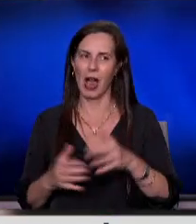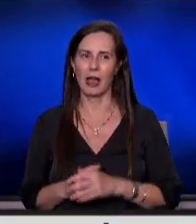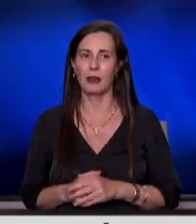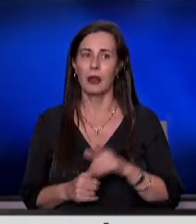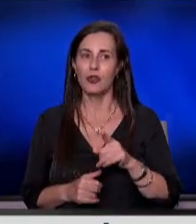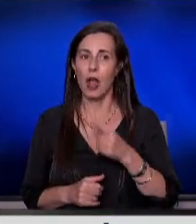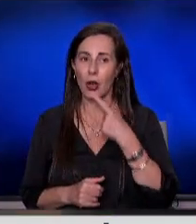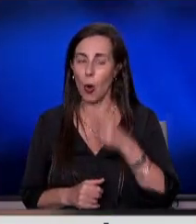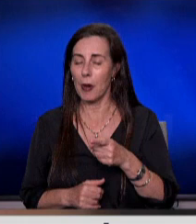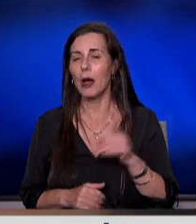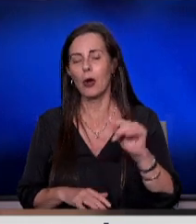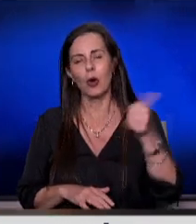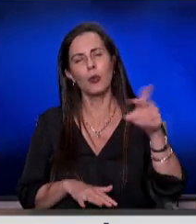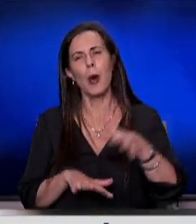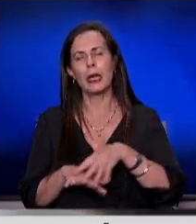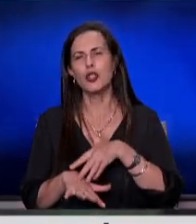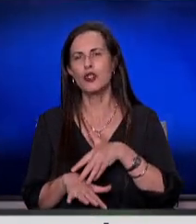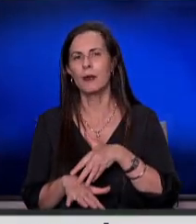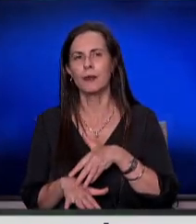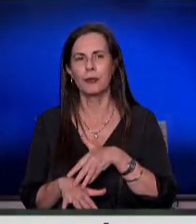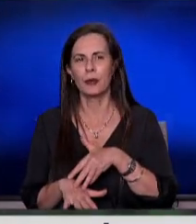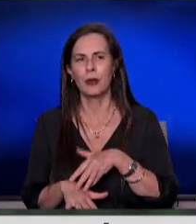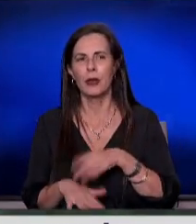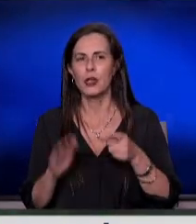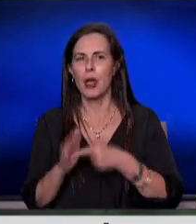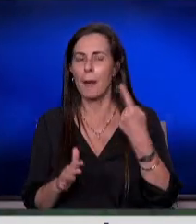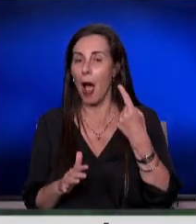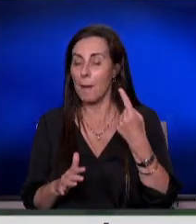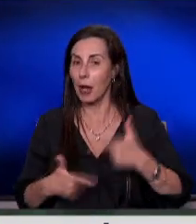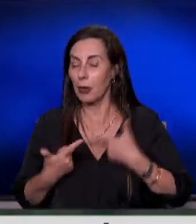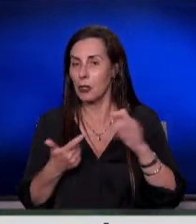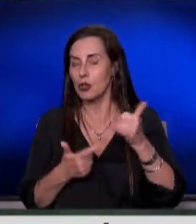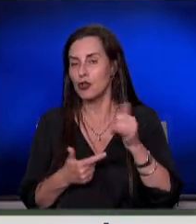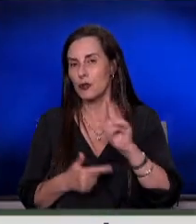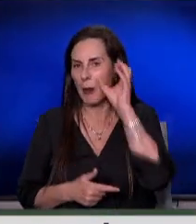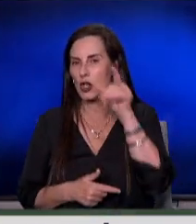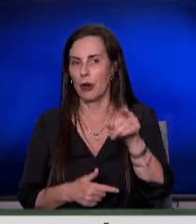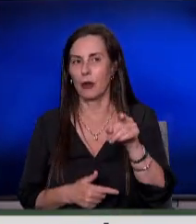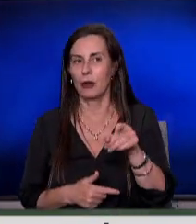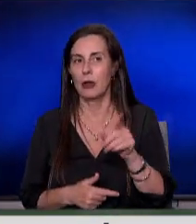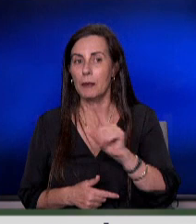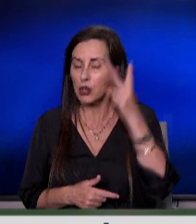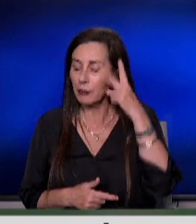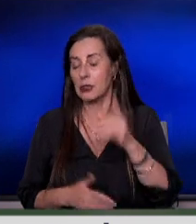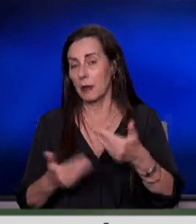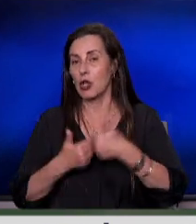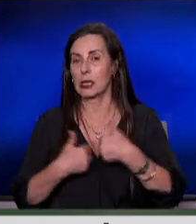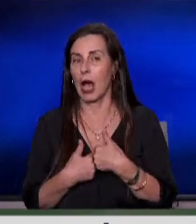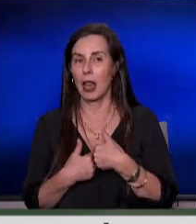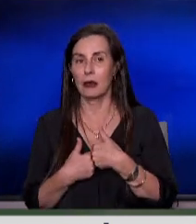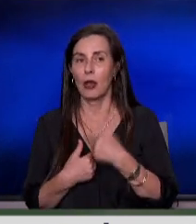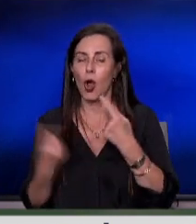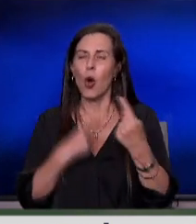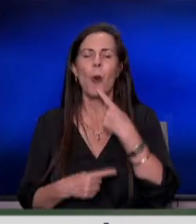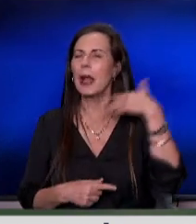אומר לו את זה, אז קודם כל הוא מרגיש שפעם אחת בחיים שלו יש לו אוזן קשבת. מישהו מבין. זה מה שעזר לי. כל אחד